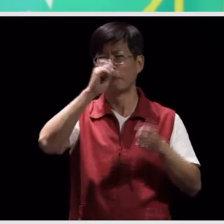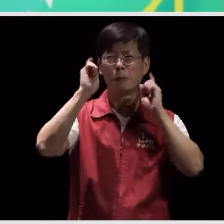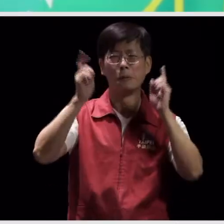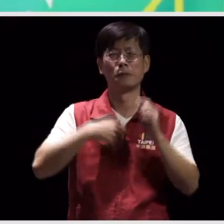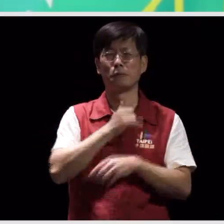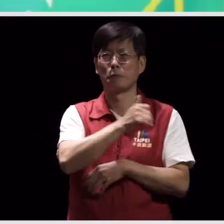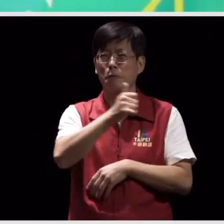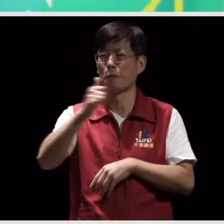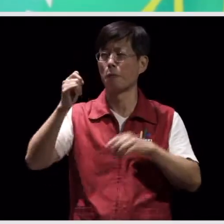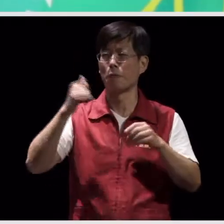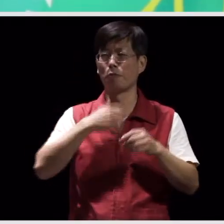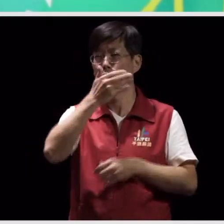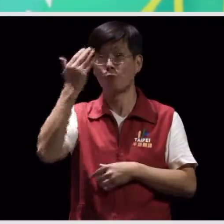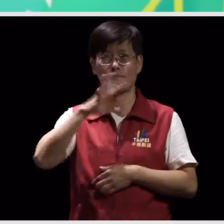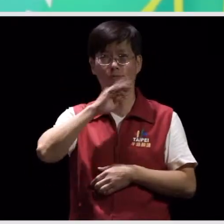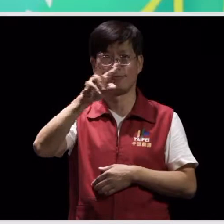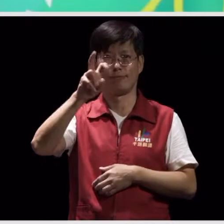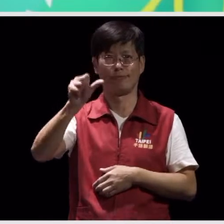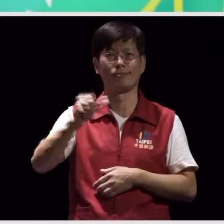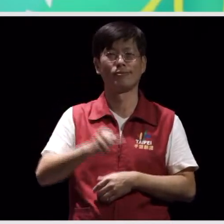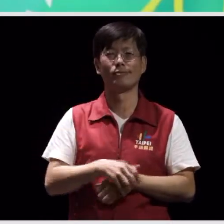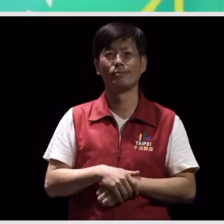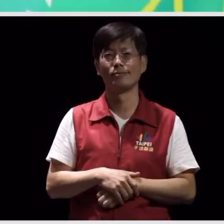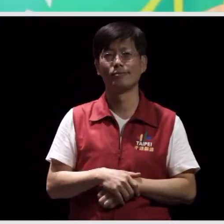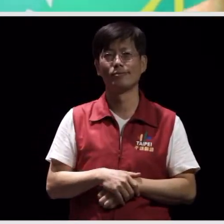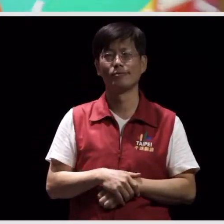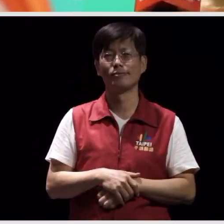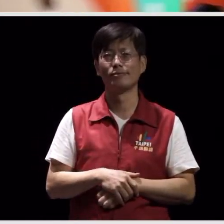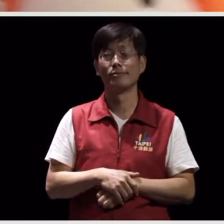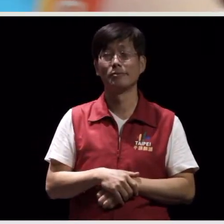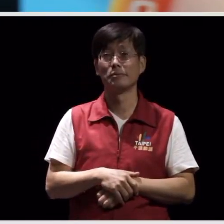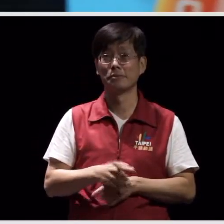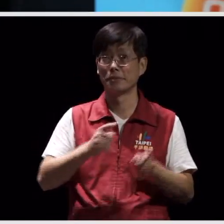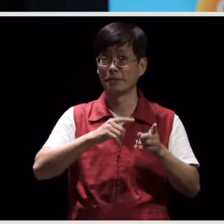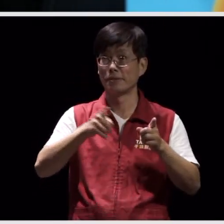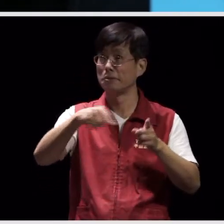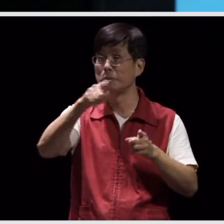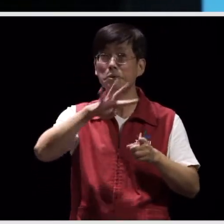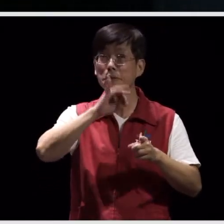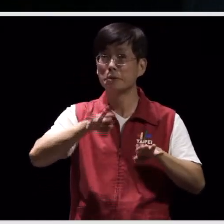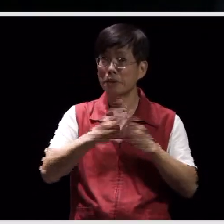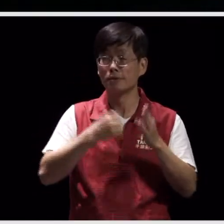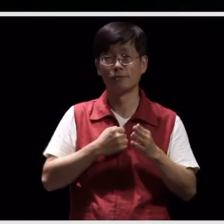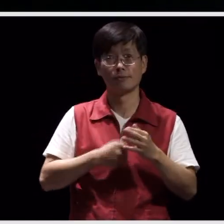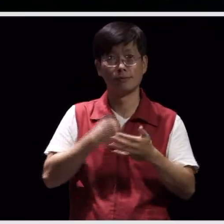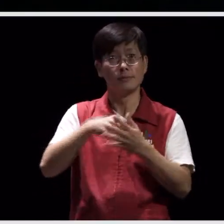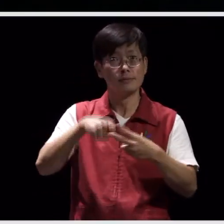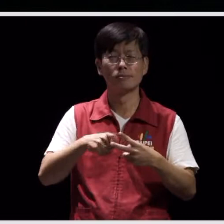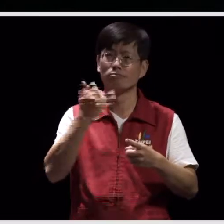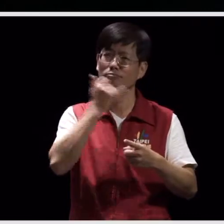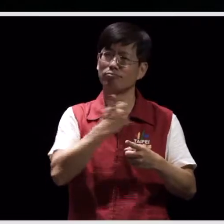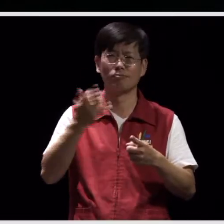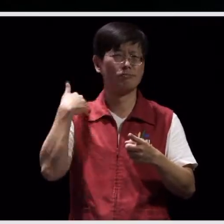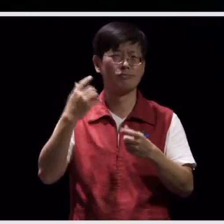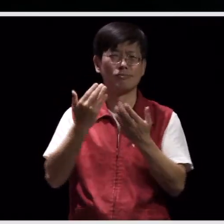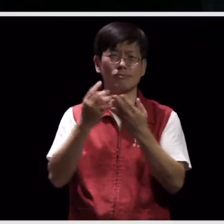行。这是他75岁的旅行故事。大家几岁当过志工啊？可以问问自己，现在可能高中就当